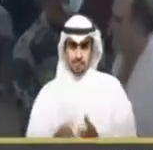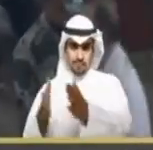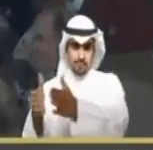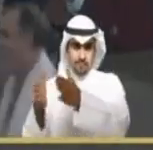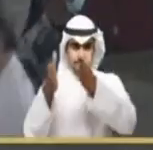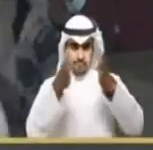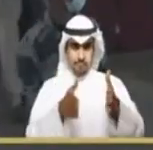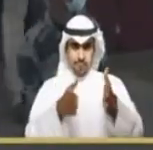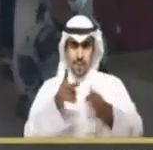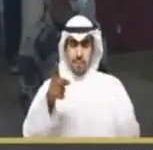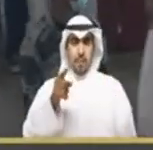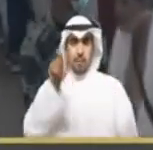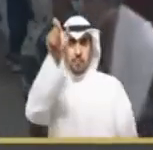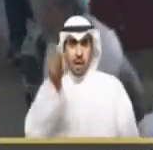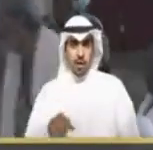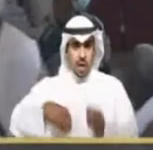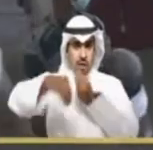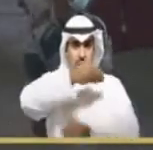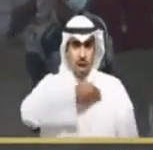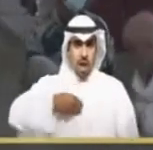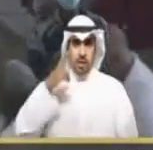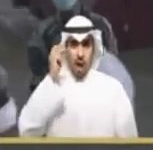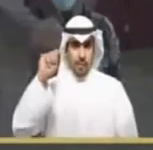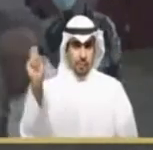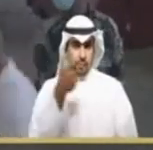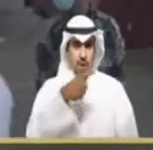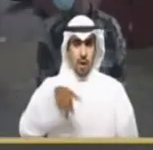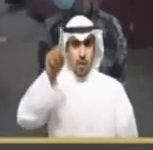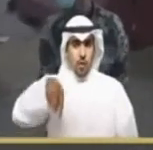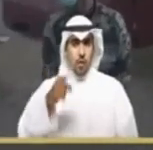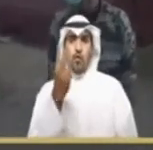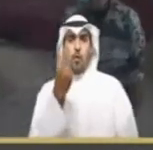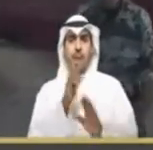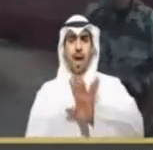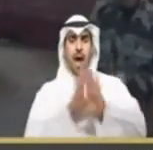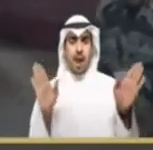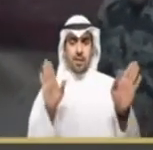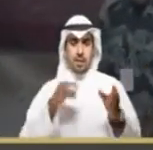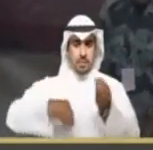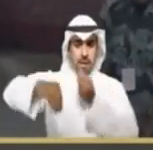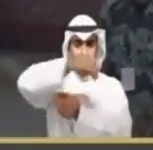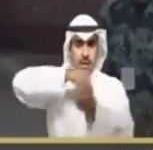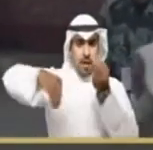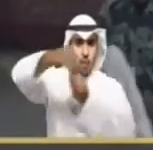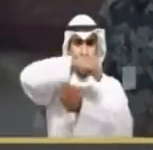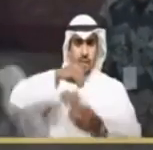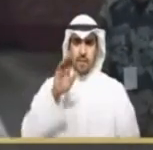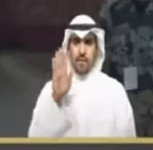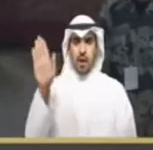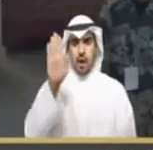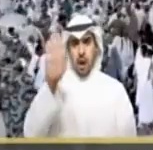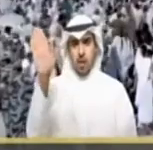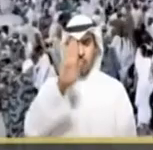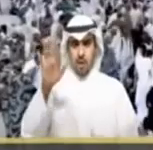ويجوز للمتعجلين أن يكتفوا برمي الجمرات ليومين فقط، بعدها يقوم الحاج بطواف الوداع ليبدأ